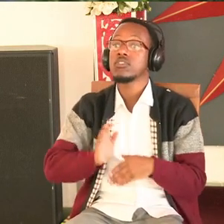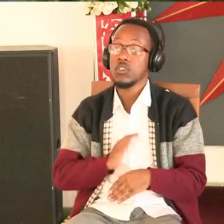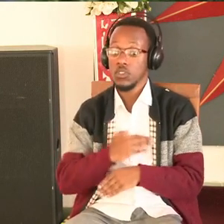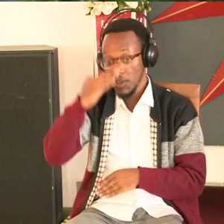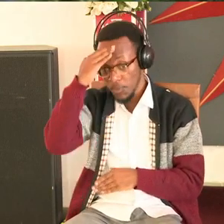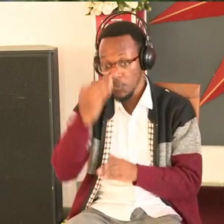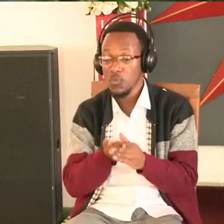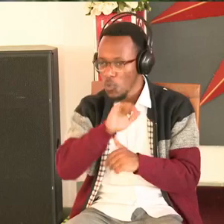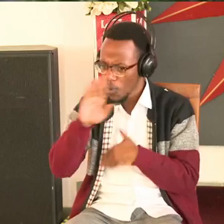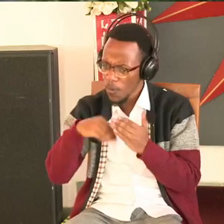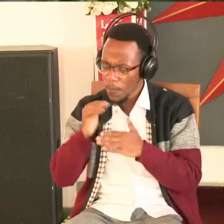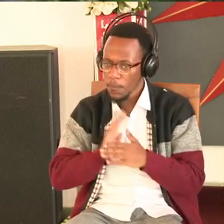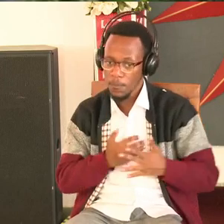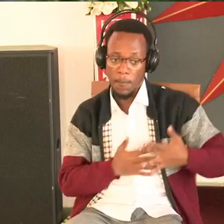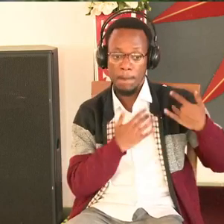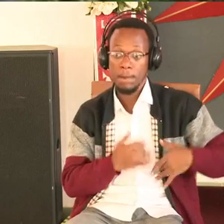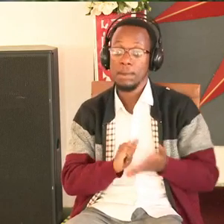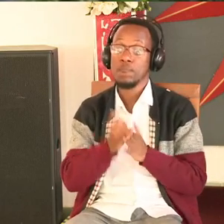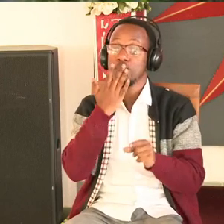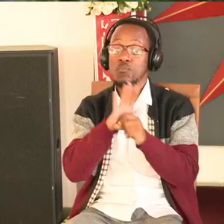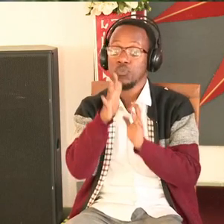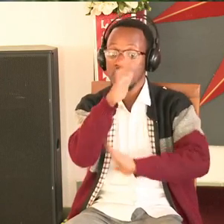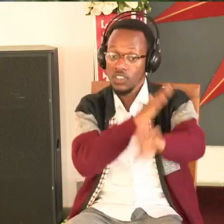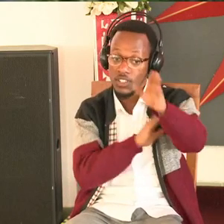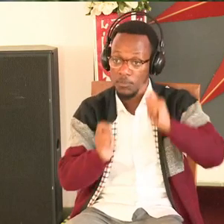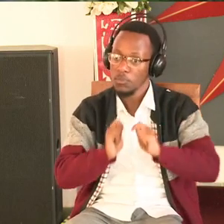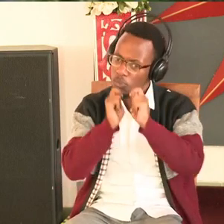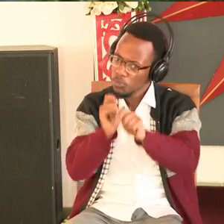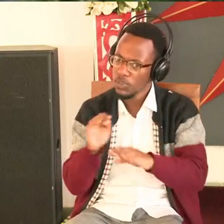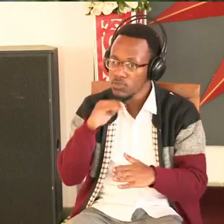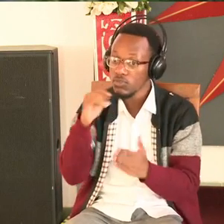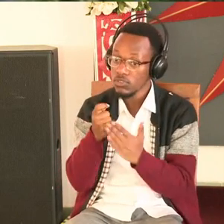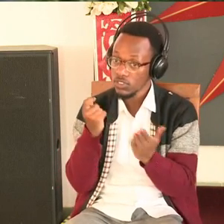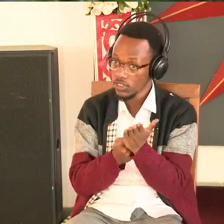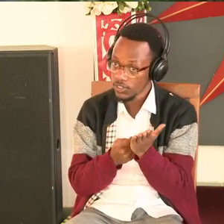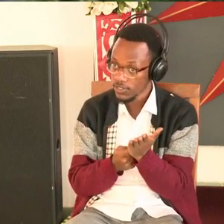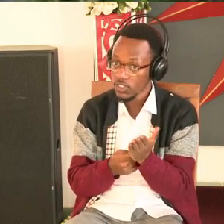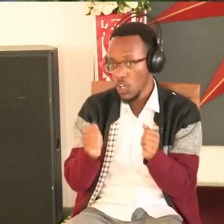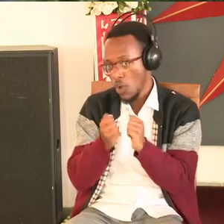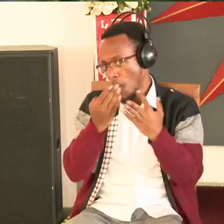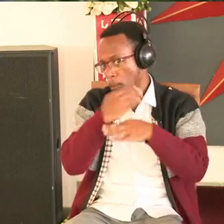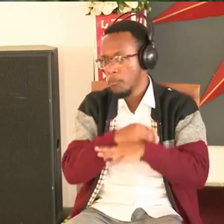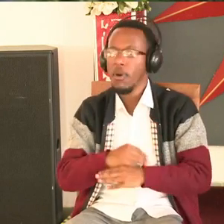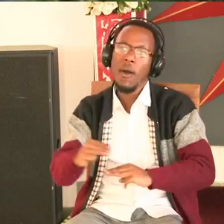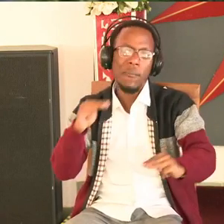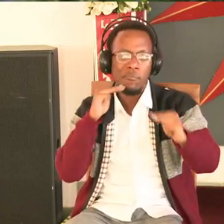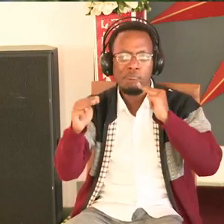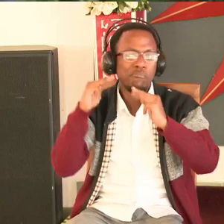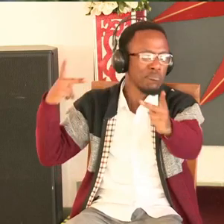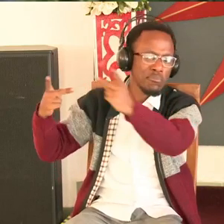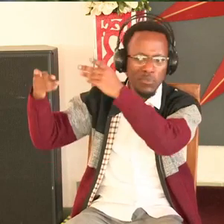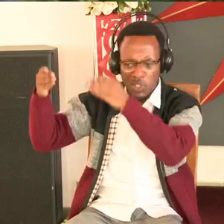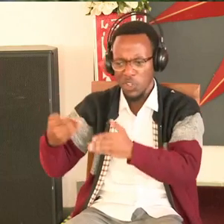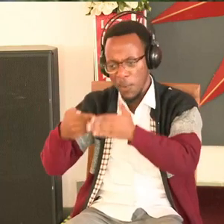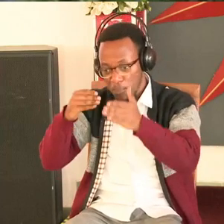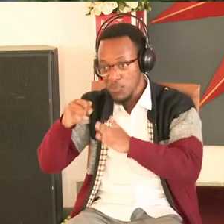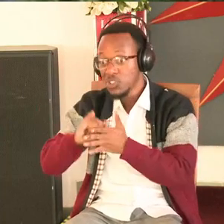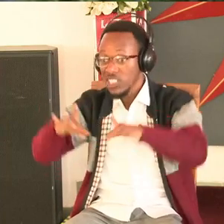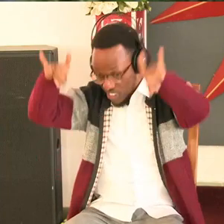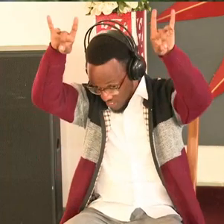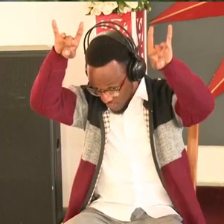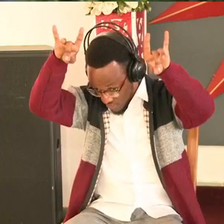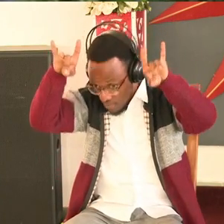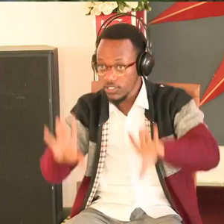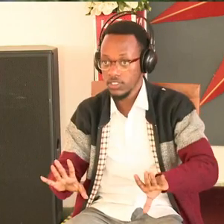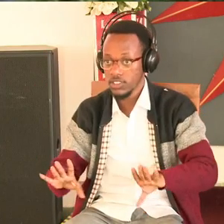n'umutima wacu wose que Dieu a déjà fait quand dans cet testament ubwo umwami yatangaga isezerano rye muri